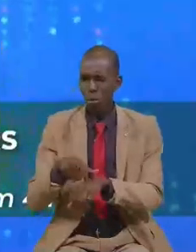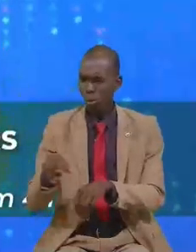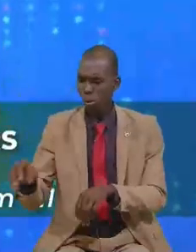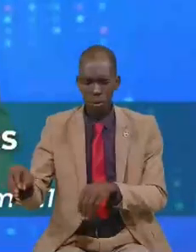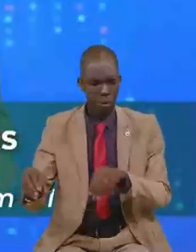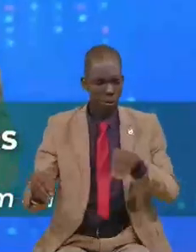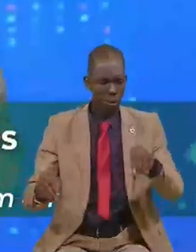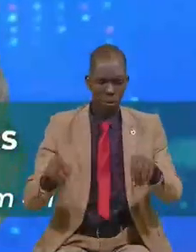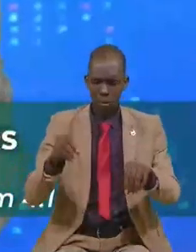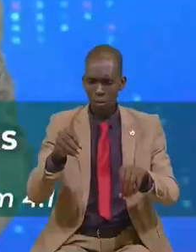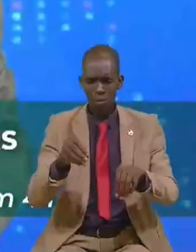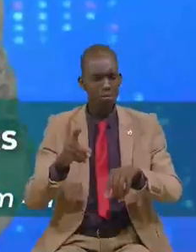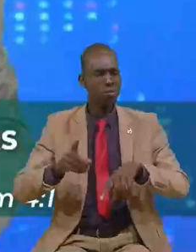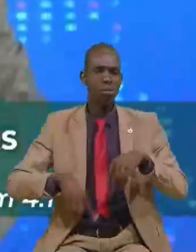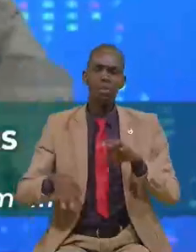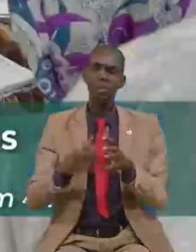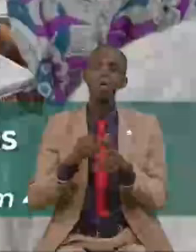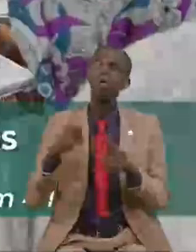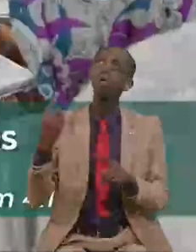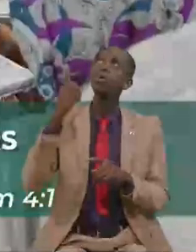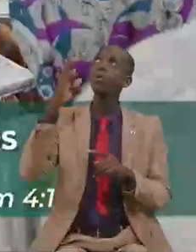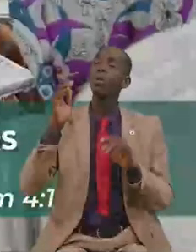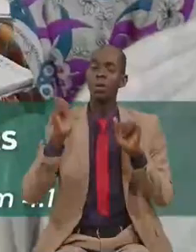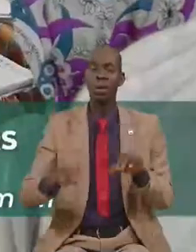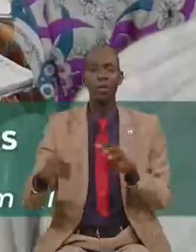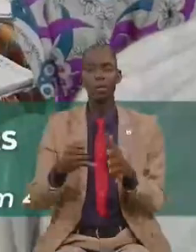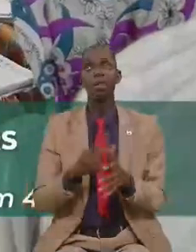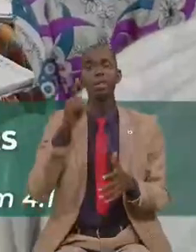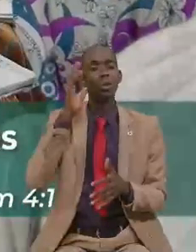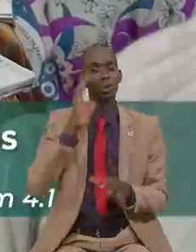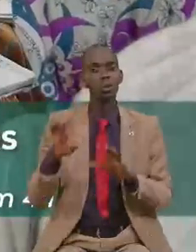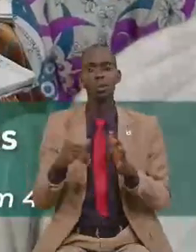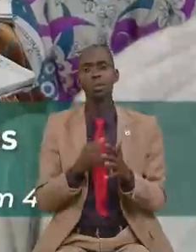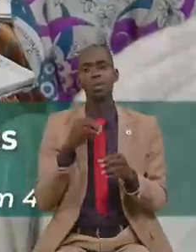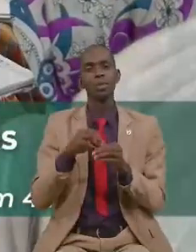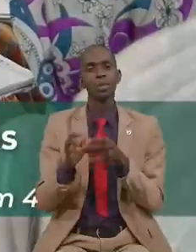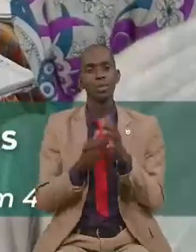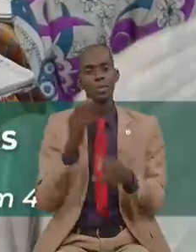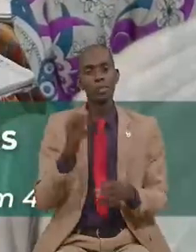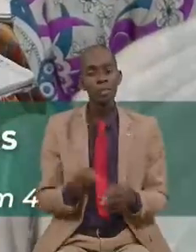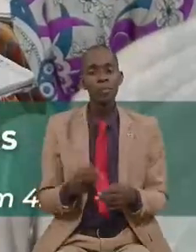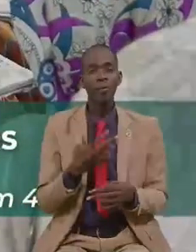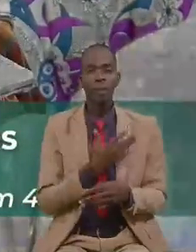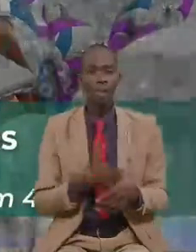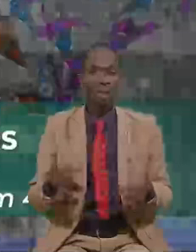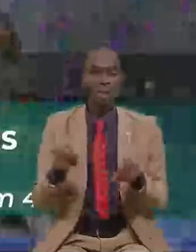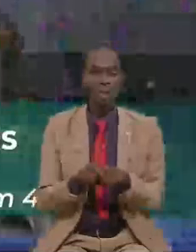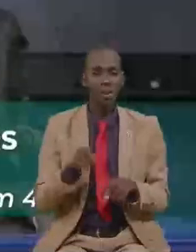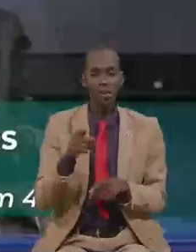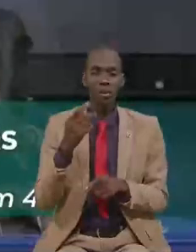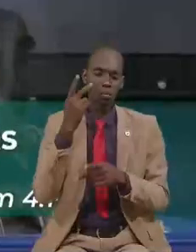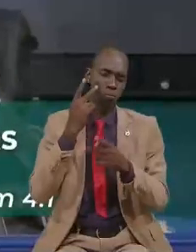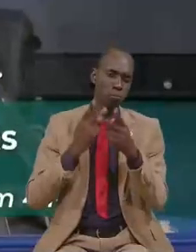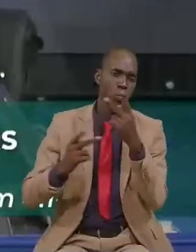Dieu pouvait le dire. Et il peut le faire, il le fera. Et comme il prophétisait, les eaux s'approchaient les uns des